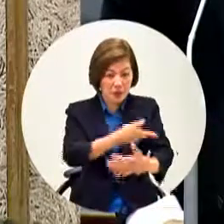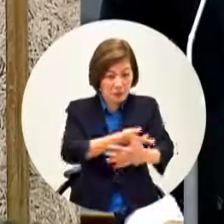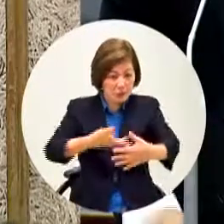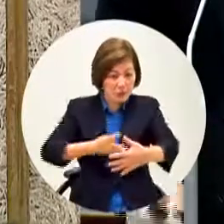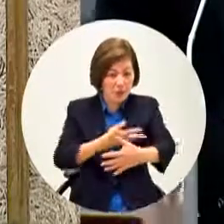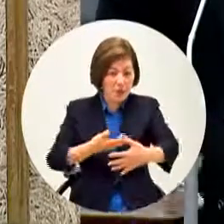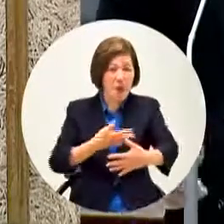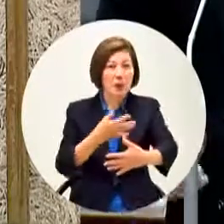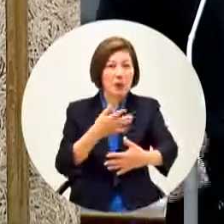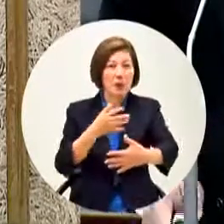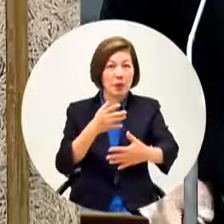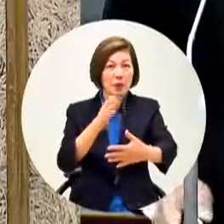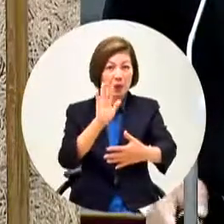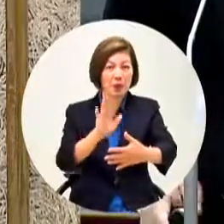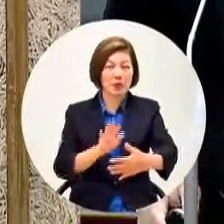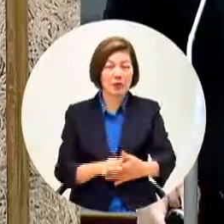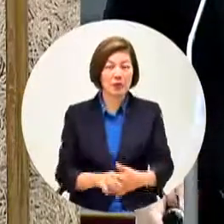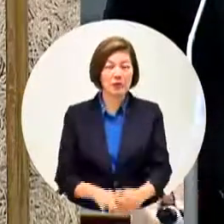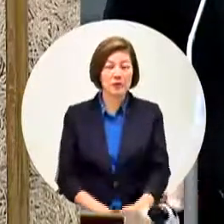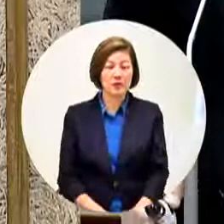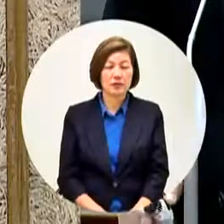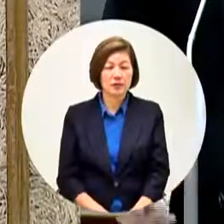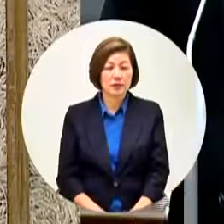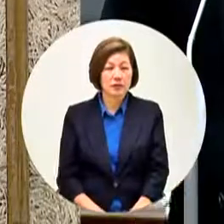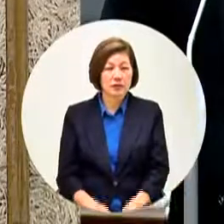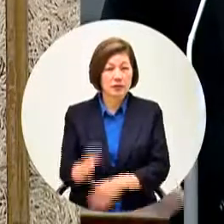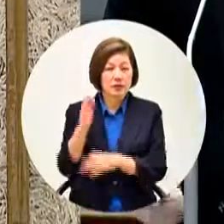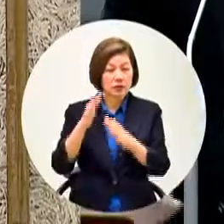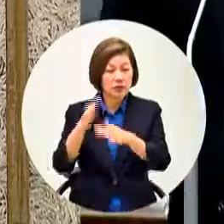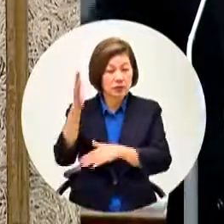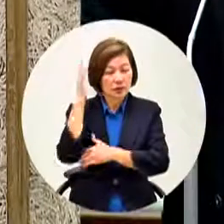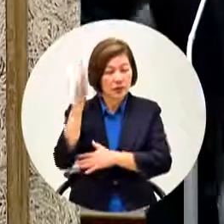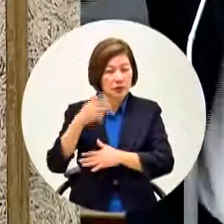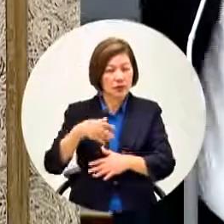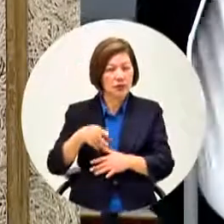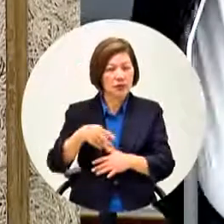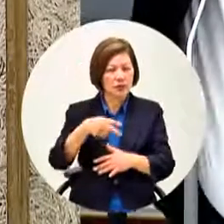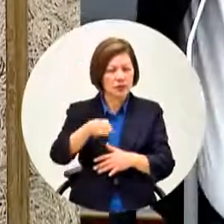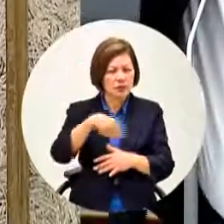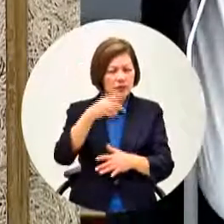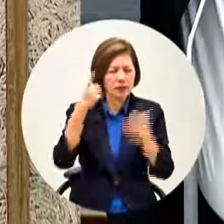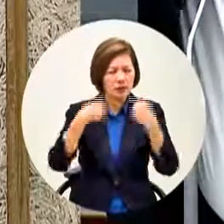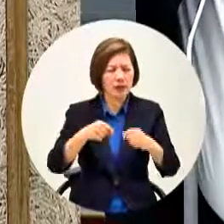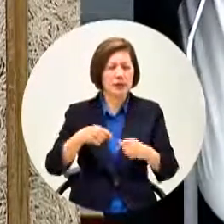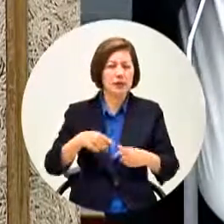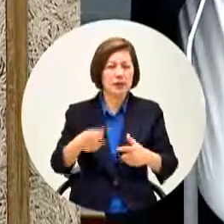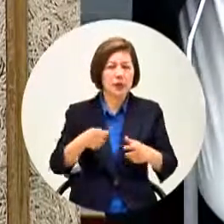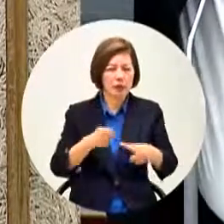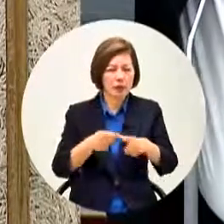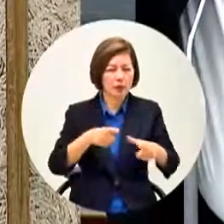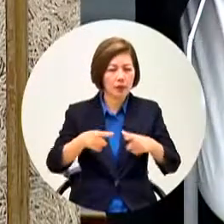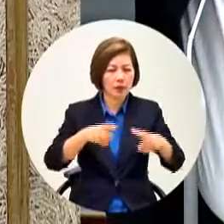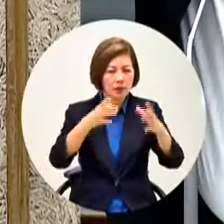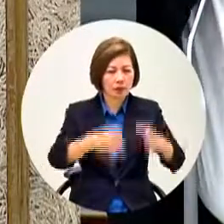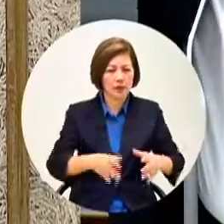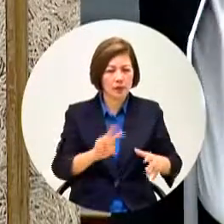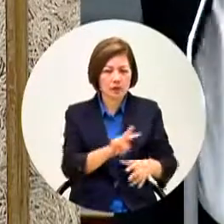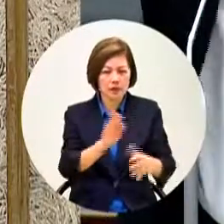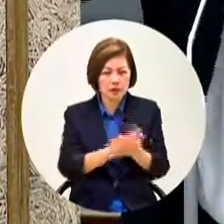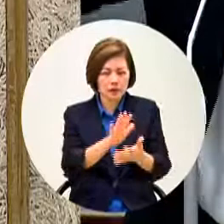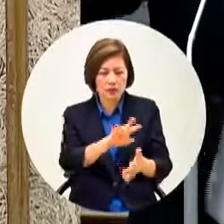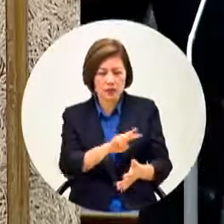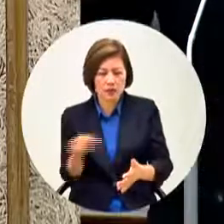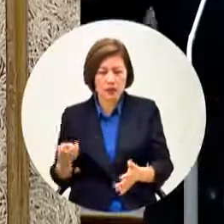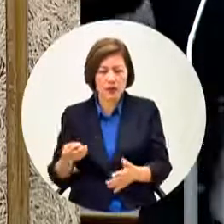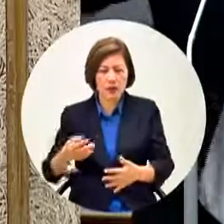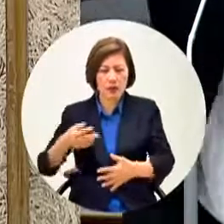是甲原底是甲规划公园，尾也甲改了做滞洪池。啊，你等到伊只恁规个规划